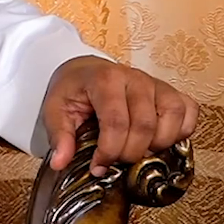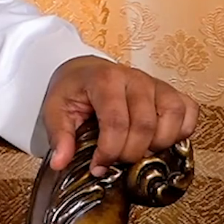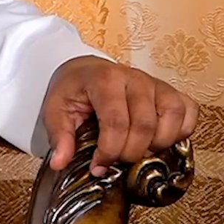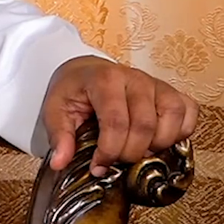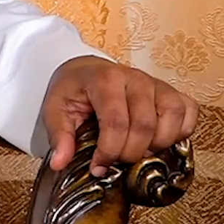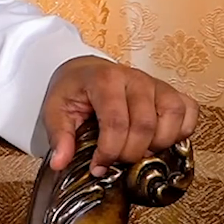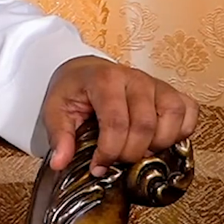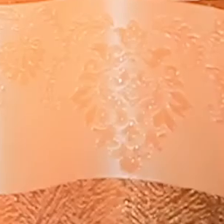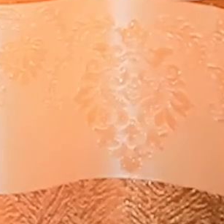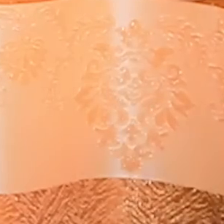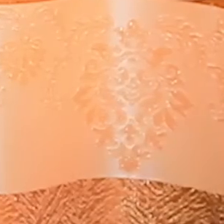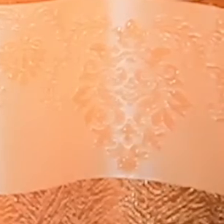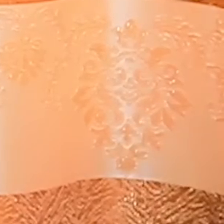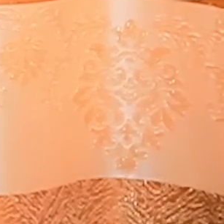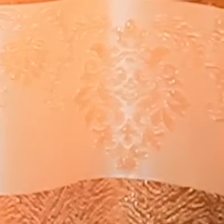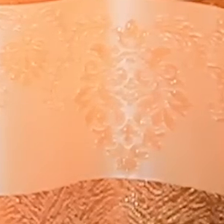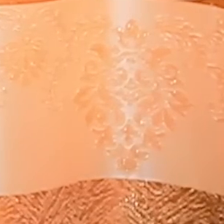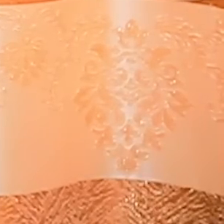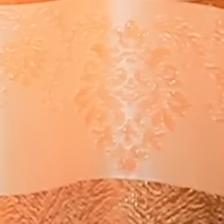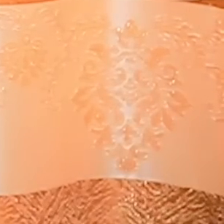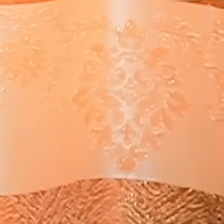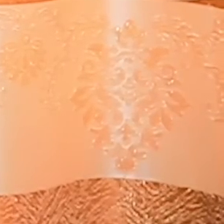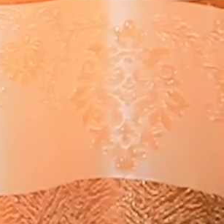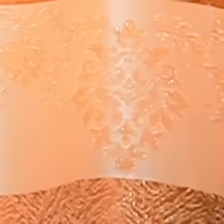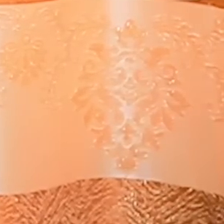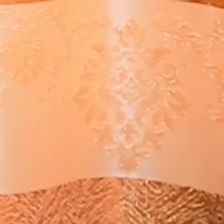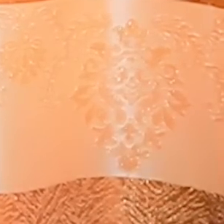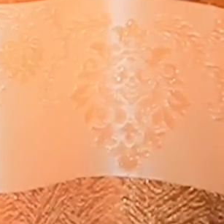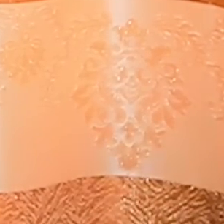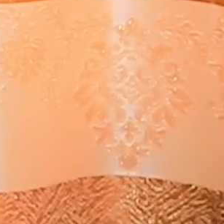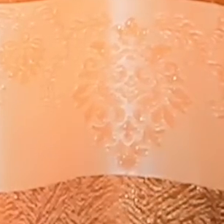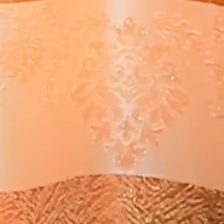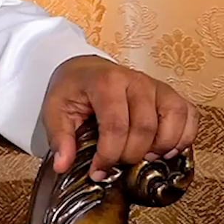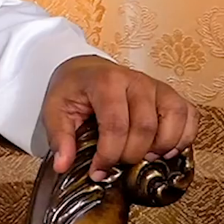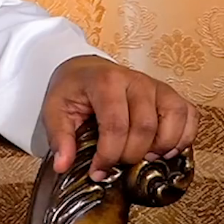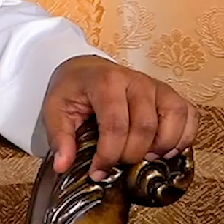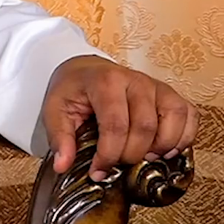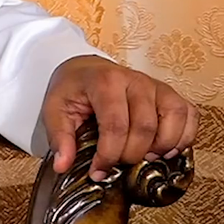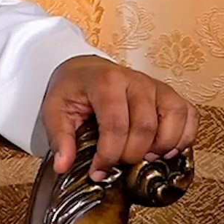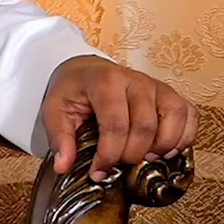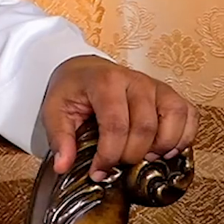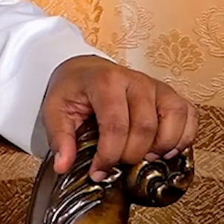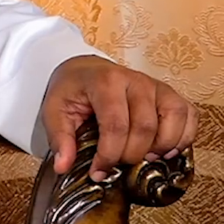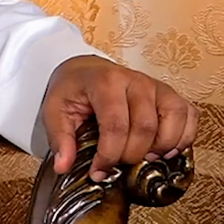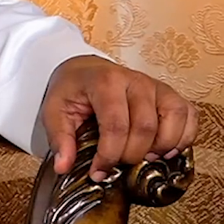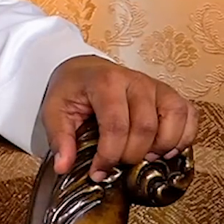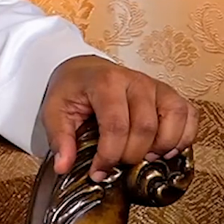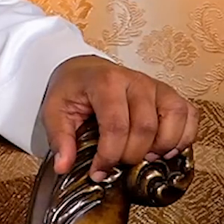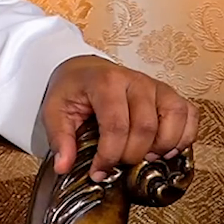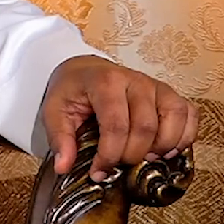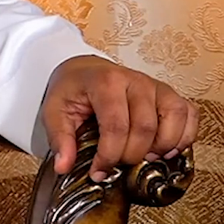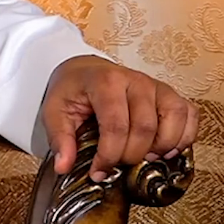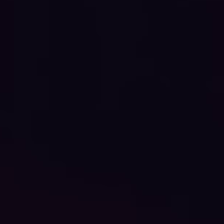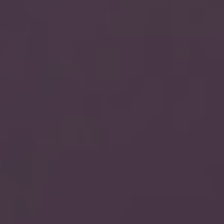Yeah, wengi. Nadhani kwa nini hakutokea mchakato ulipinduliwa? Kwa Kiingereza wanasema that's a million